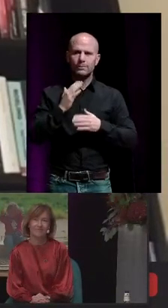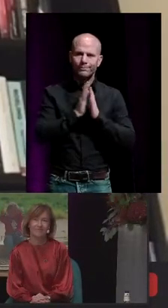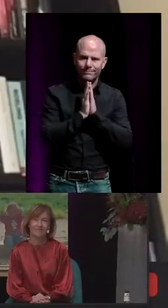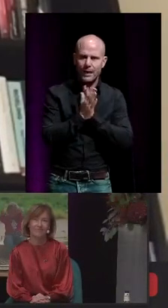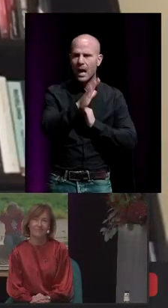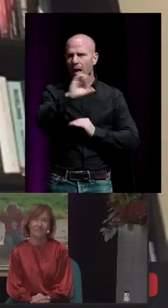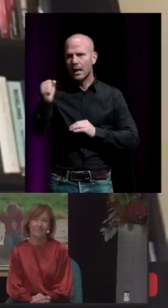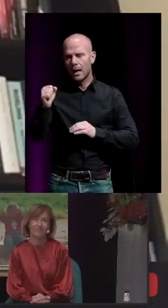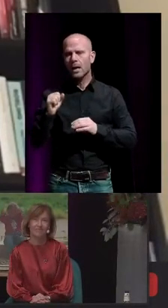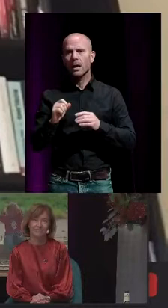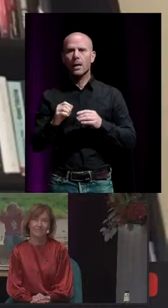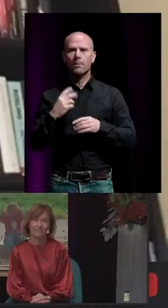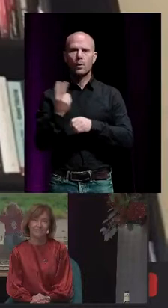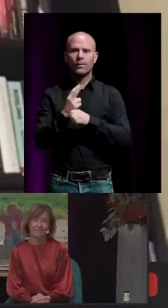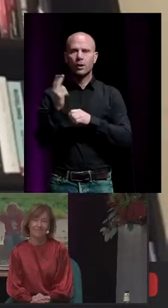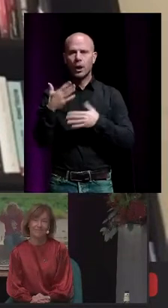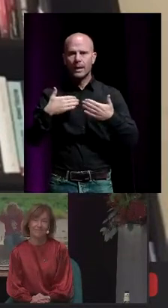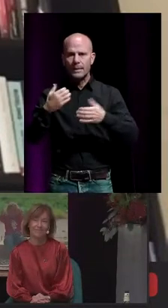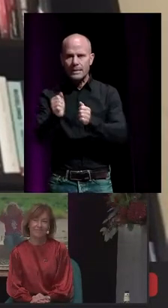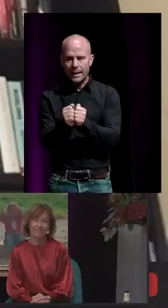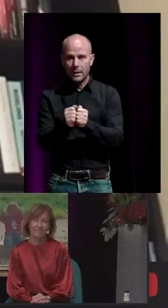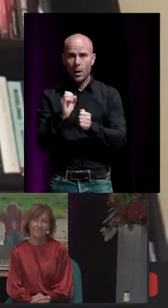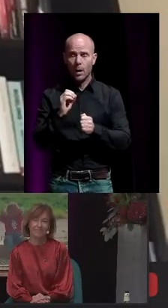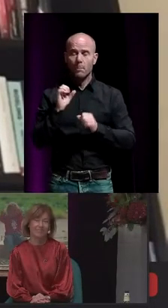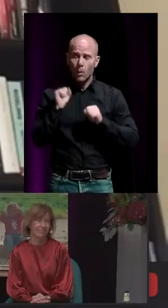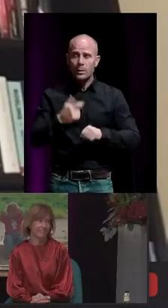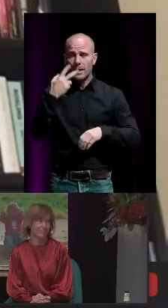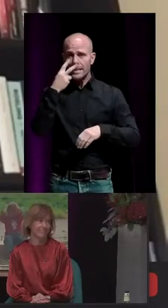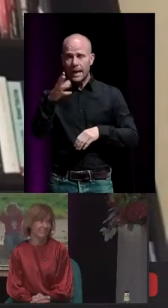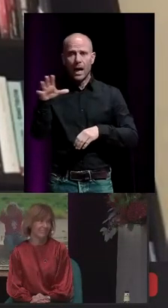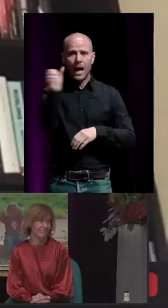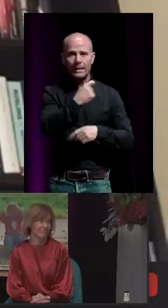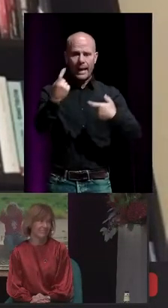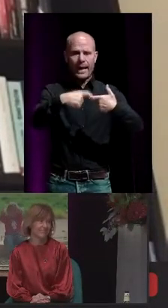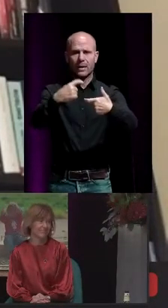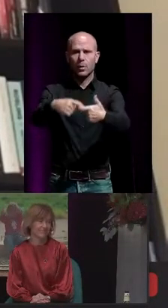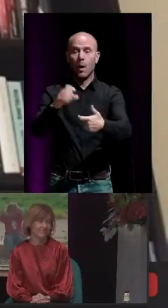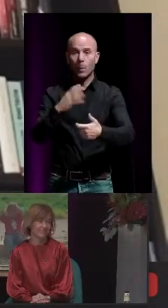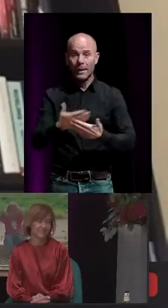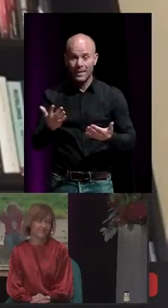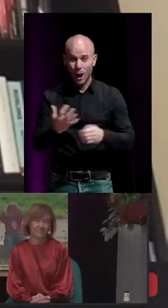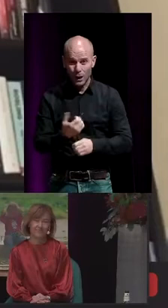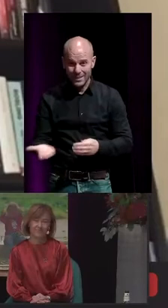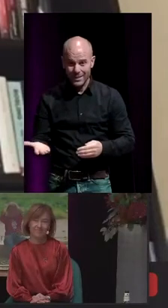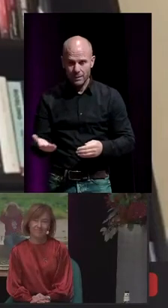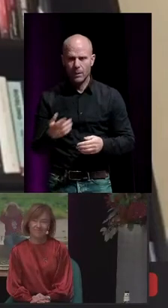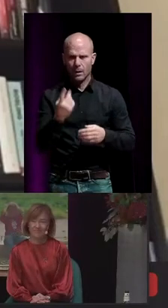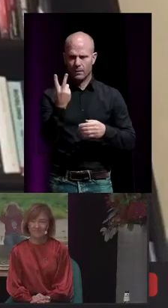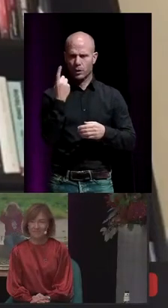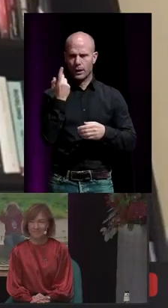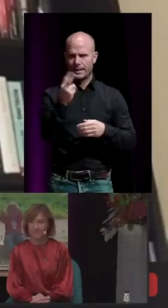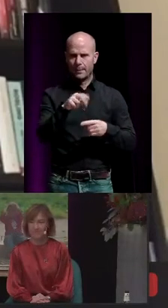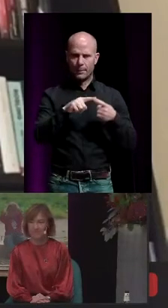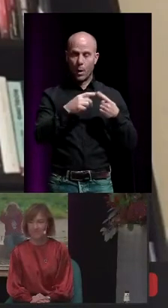nya arbetssätt. Om vi inte ser att saker och ting hänger ihop, då kommer vi inte att lyckas. 2 exempel. Det ena, bygger vi en ny